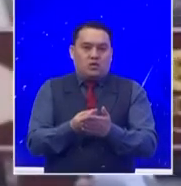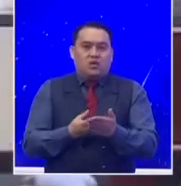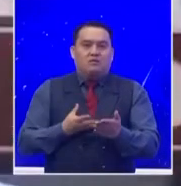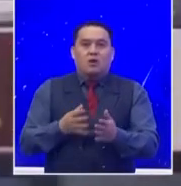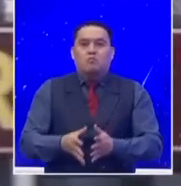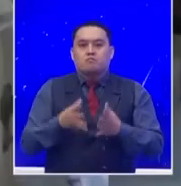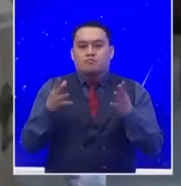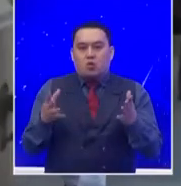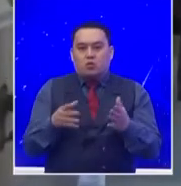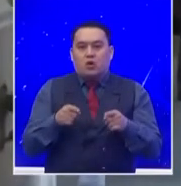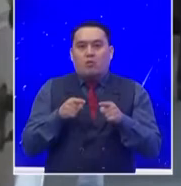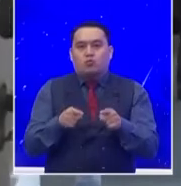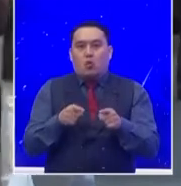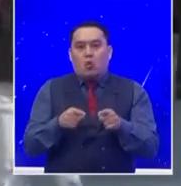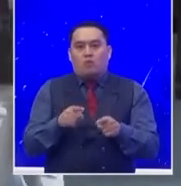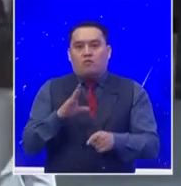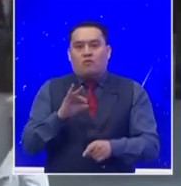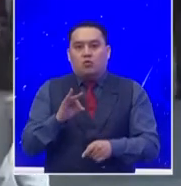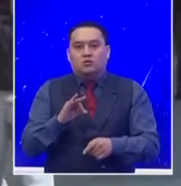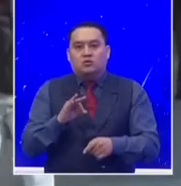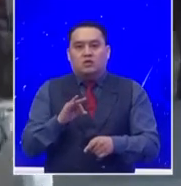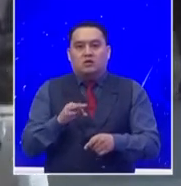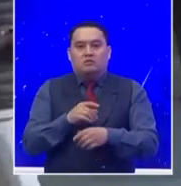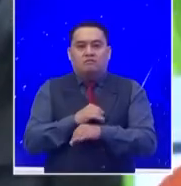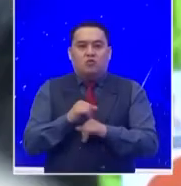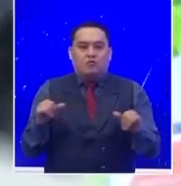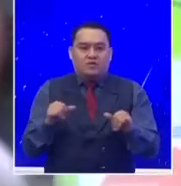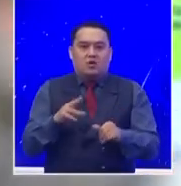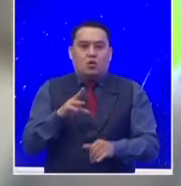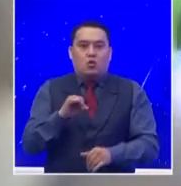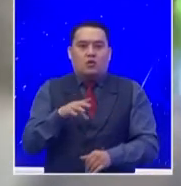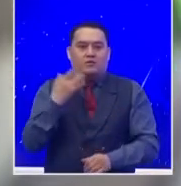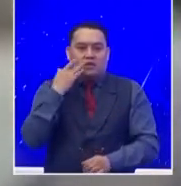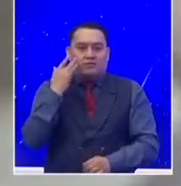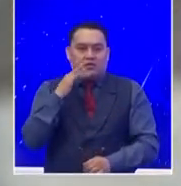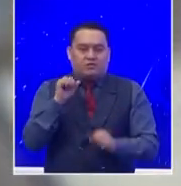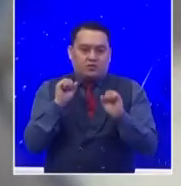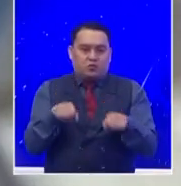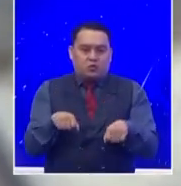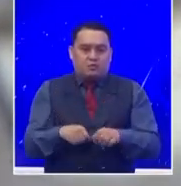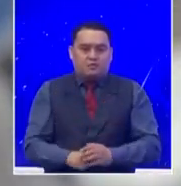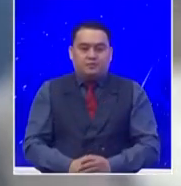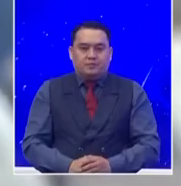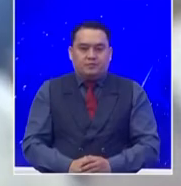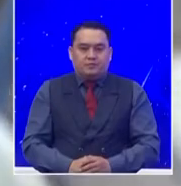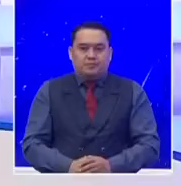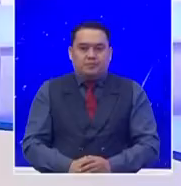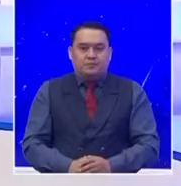инвесторов в большей степени напугали прогнозы ВОЗ о неизбежности распространения коронавируса в США.